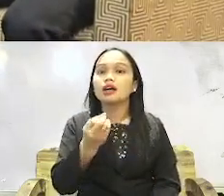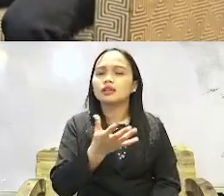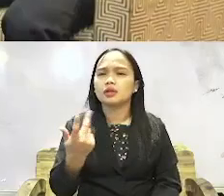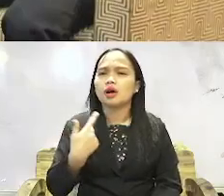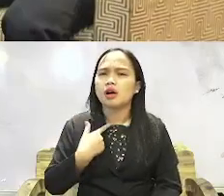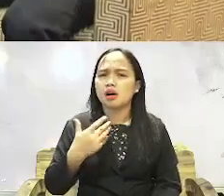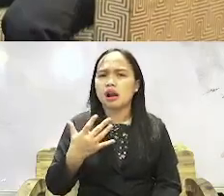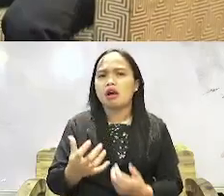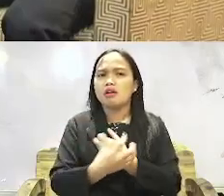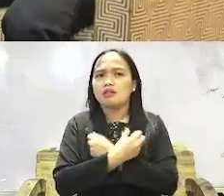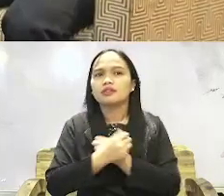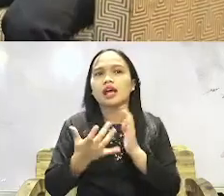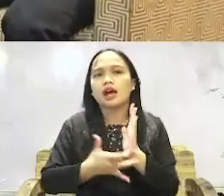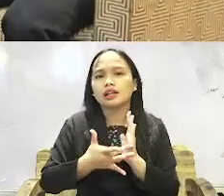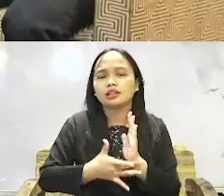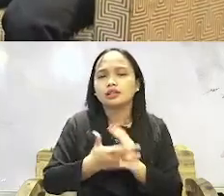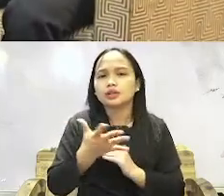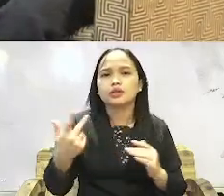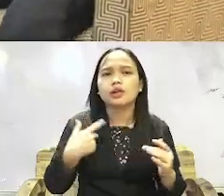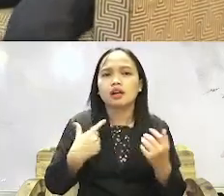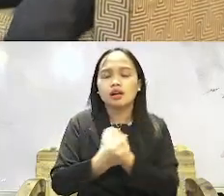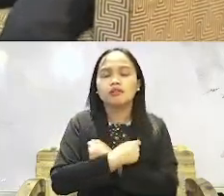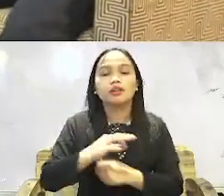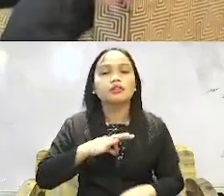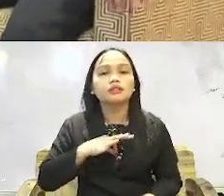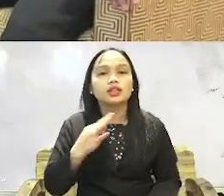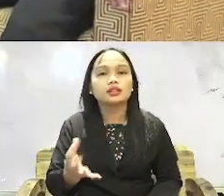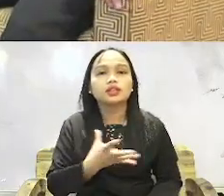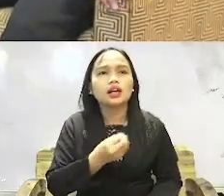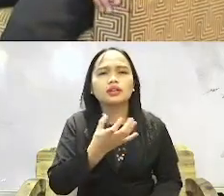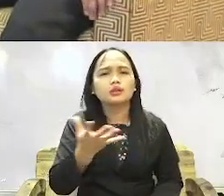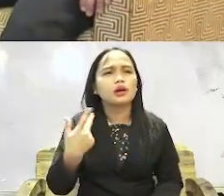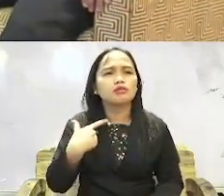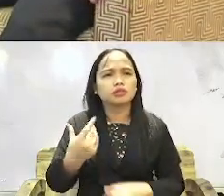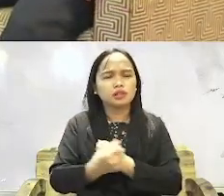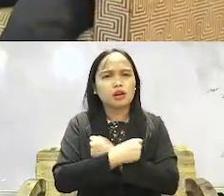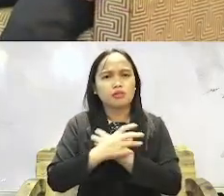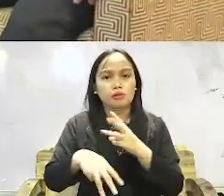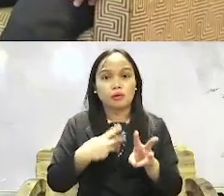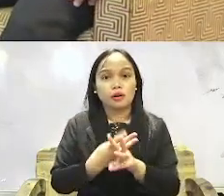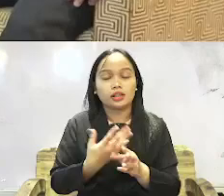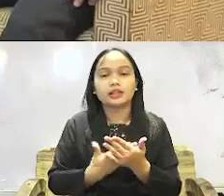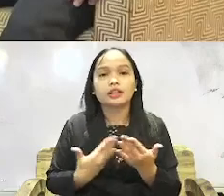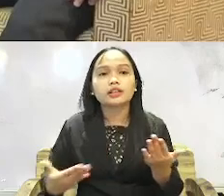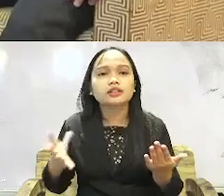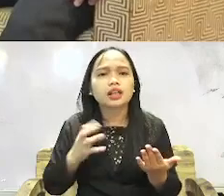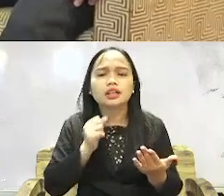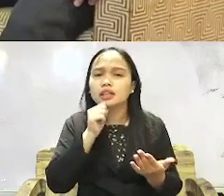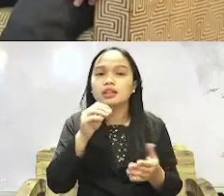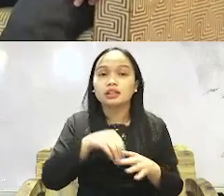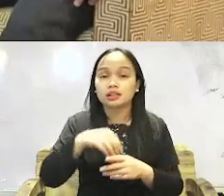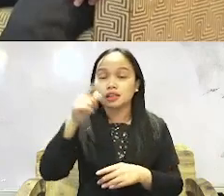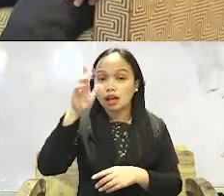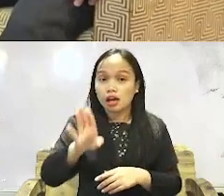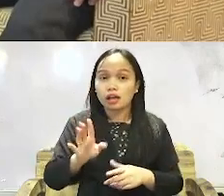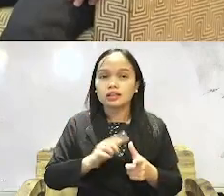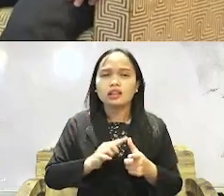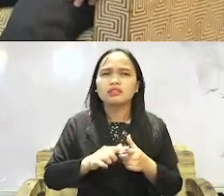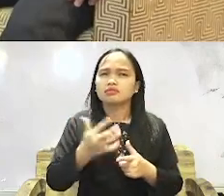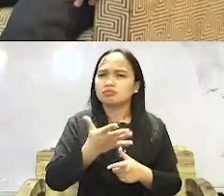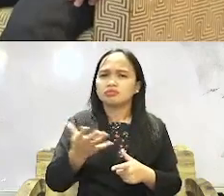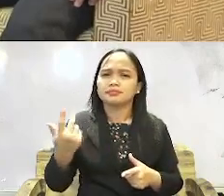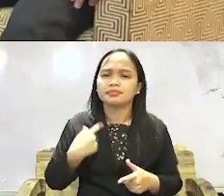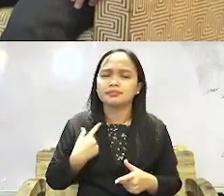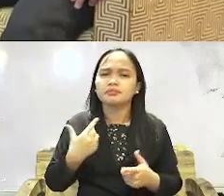sa technology, pagmamahal nyo sa fashion, pagmamahal nyo sa mga bagay na makamundo, at wala sa Panginoon, you see, sisirahin